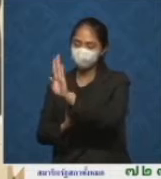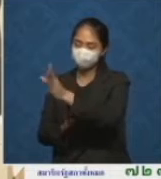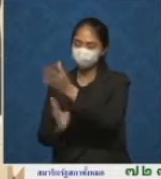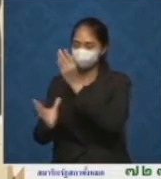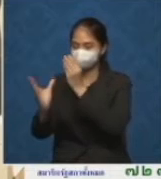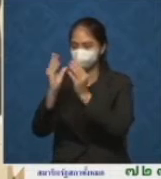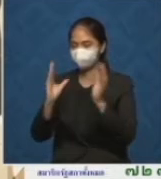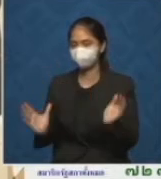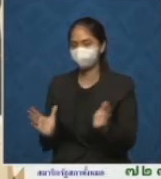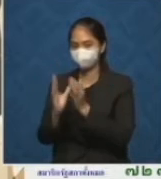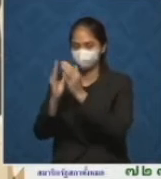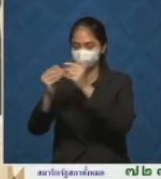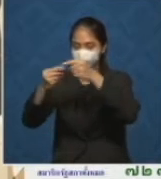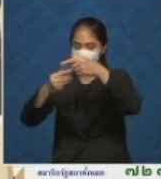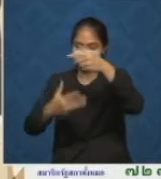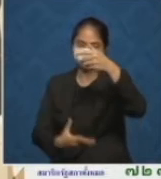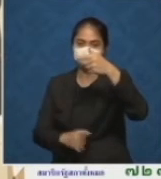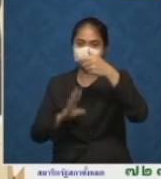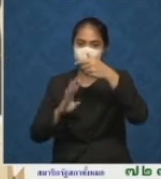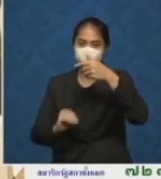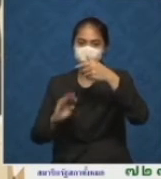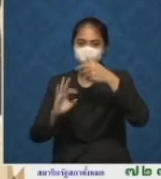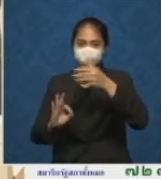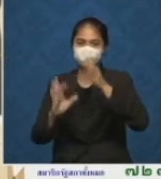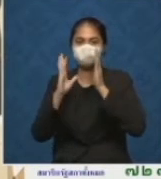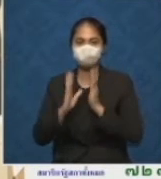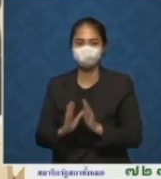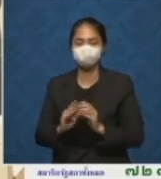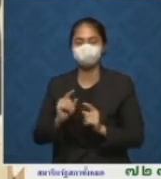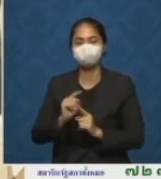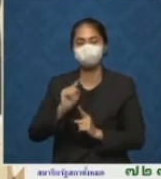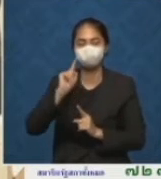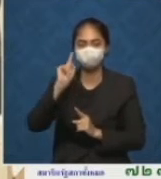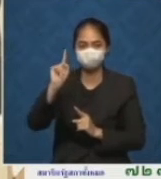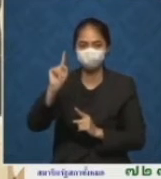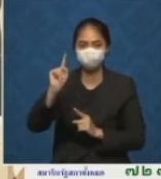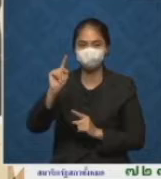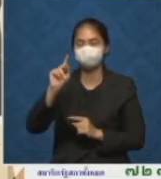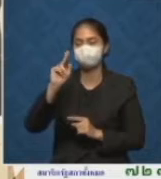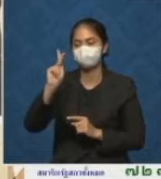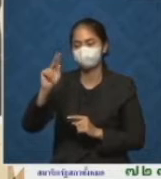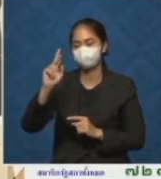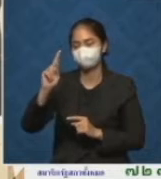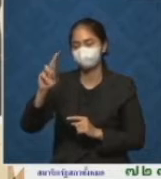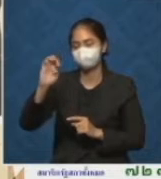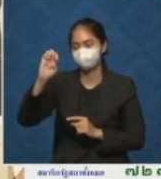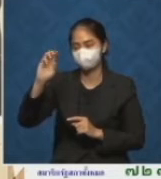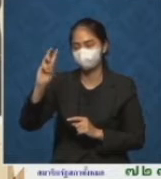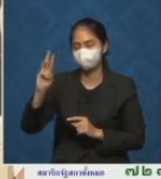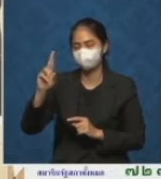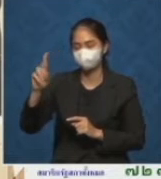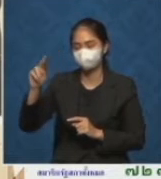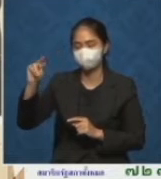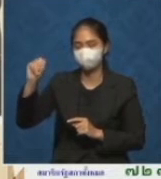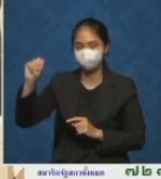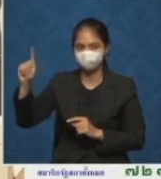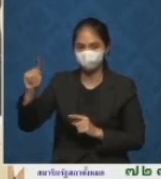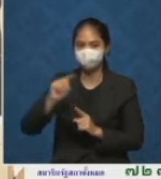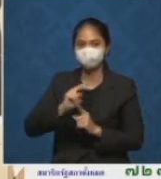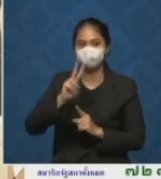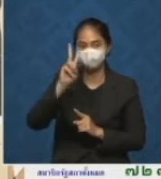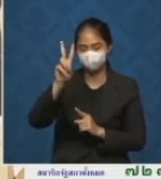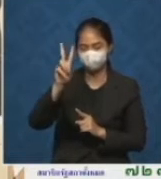ำนวน49คน 1. นางกนกวรรณวิลาวรรณ